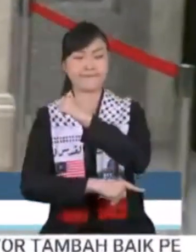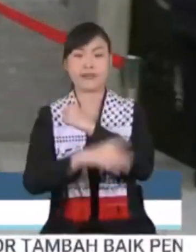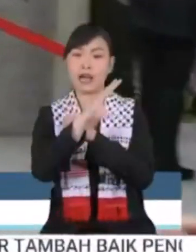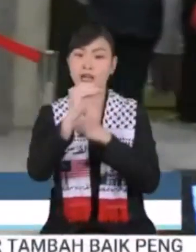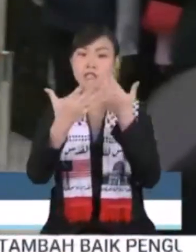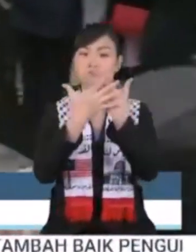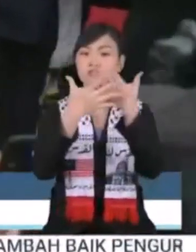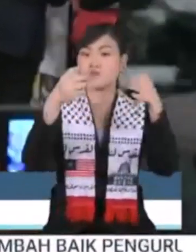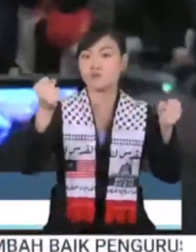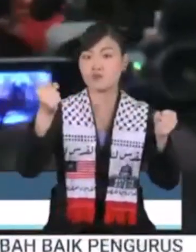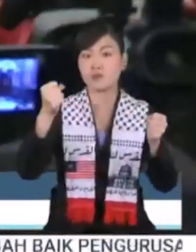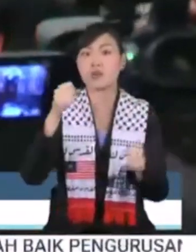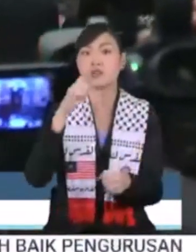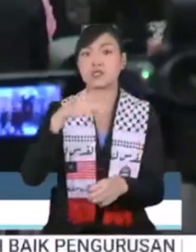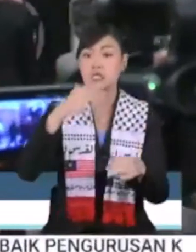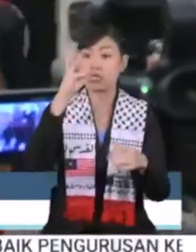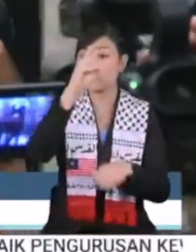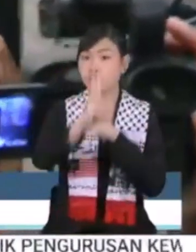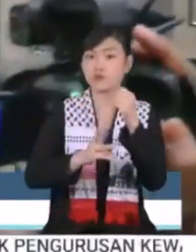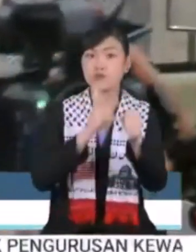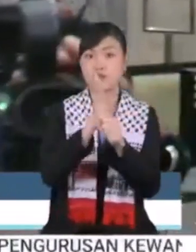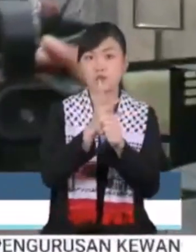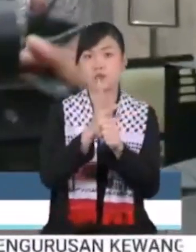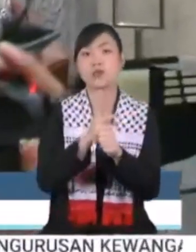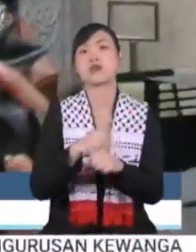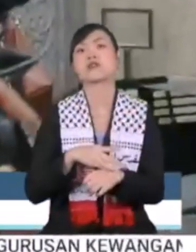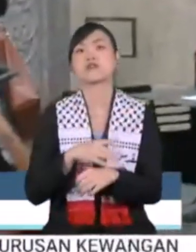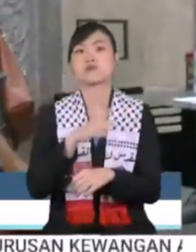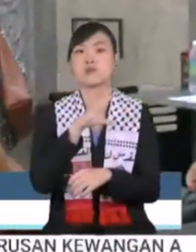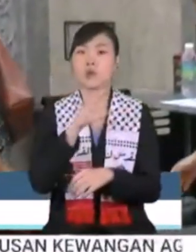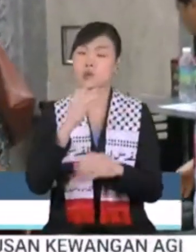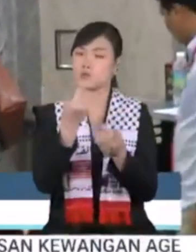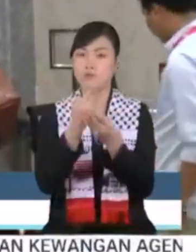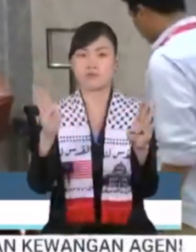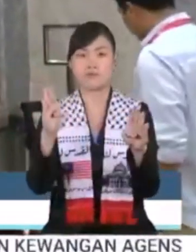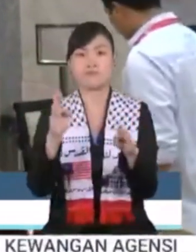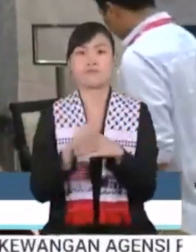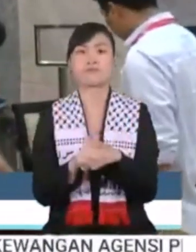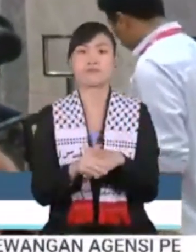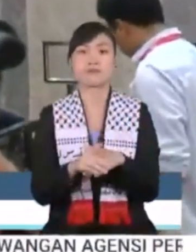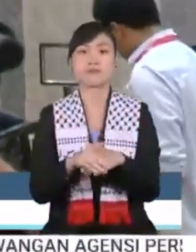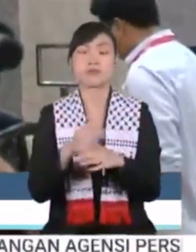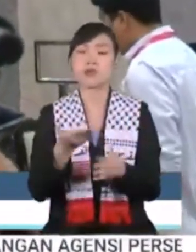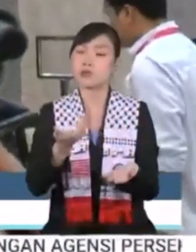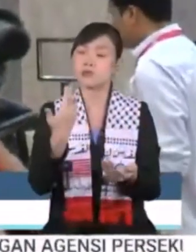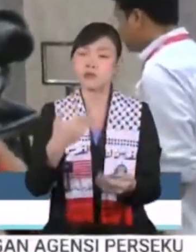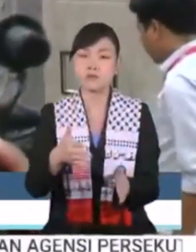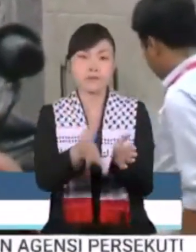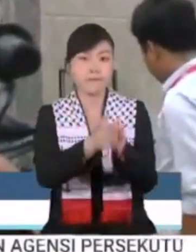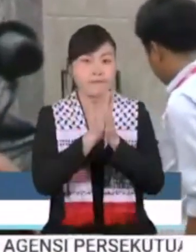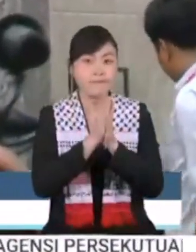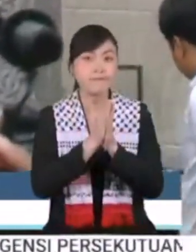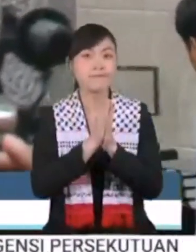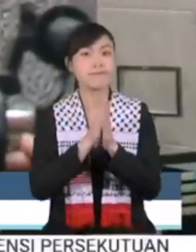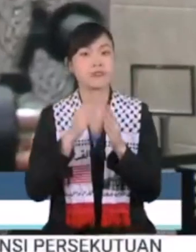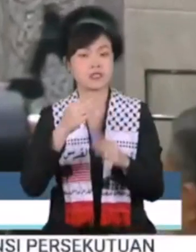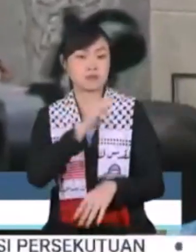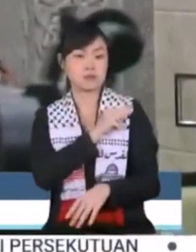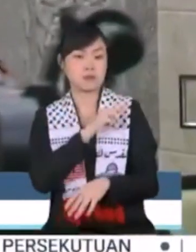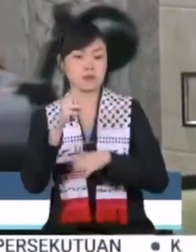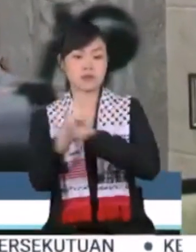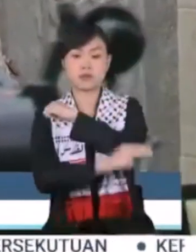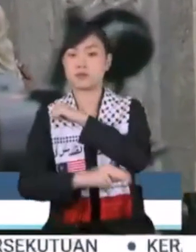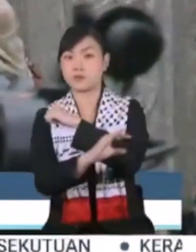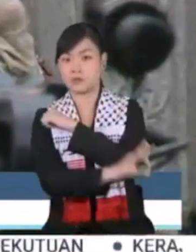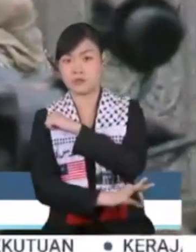tahun serta denda r1.45 juta selepas membenarkan rayuan bekas menteri besar Negeri Sembilan itu hukuman sebelum